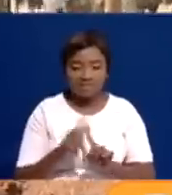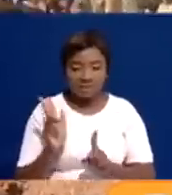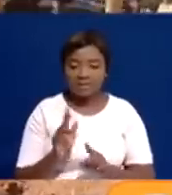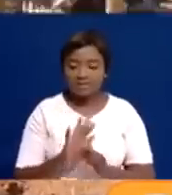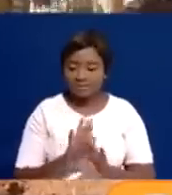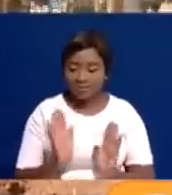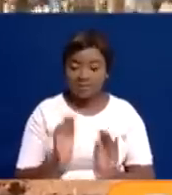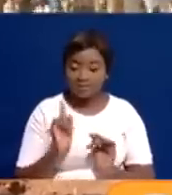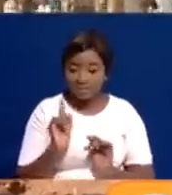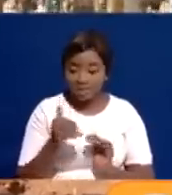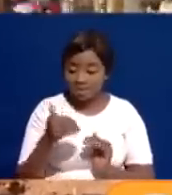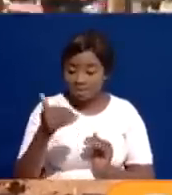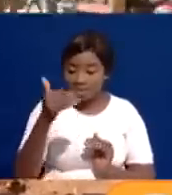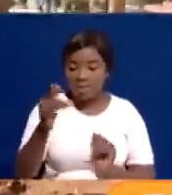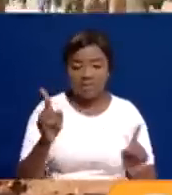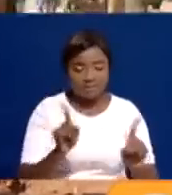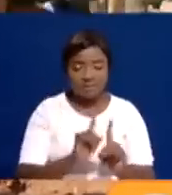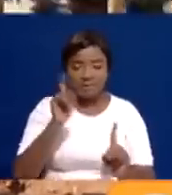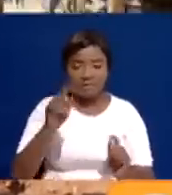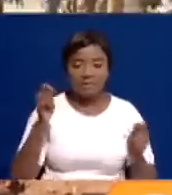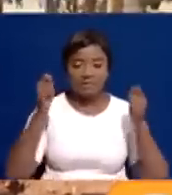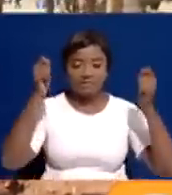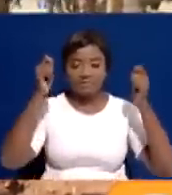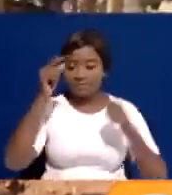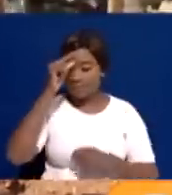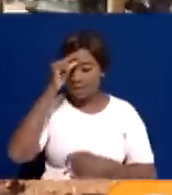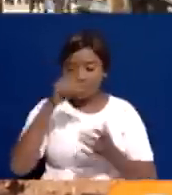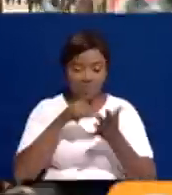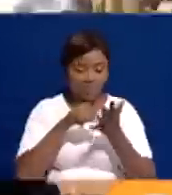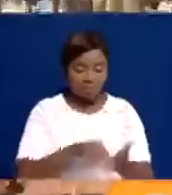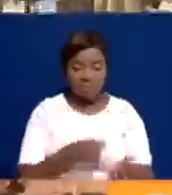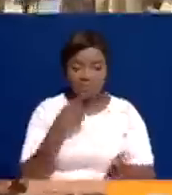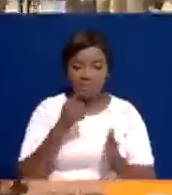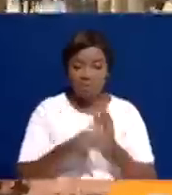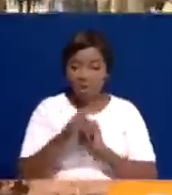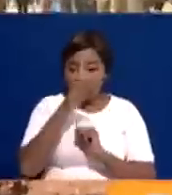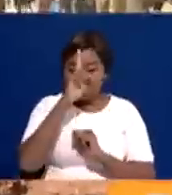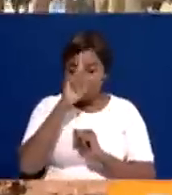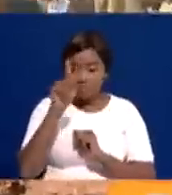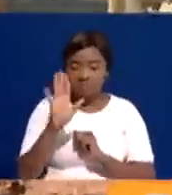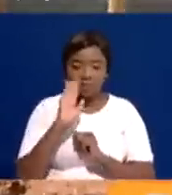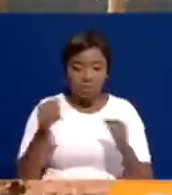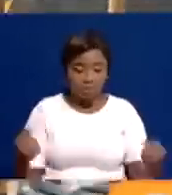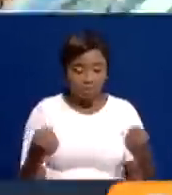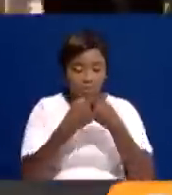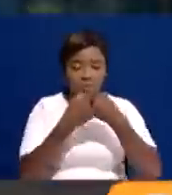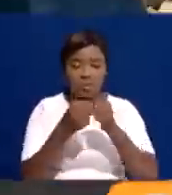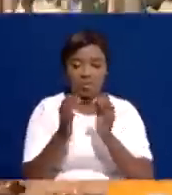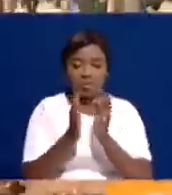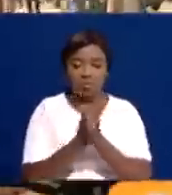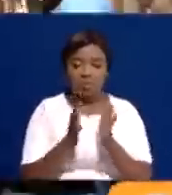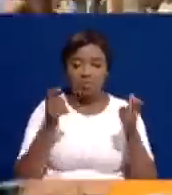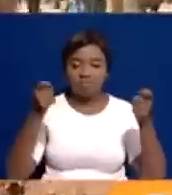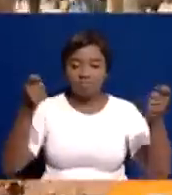katika siku zijazo, serikali imeshikilia kwamba idara ya polisi itapambana na waandamanaji kulingana